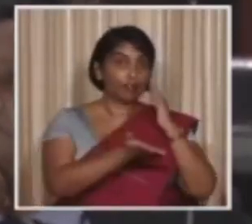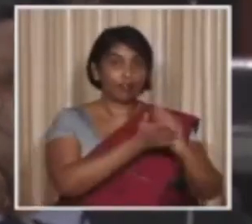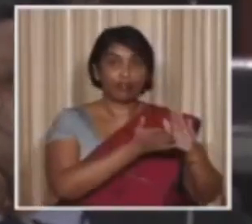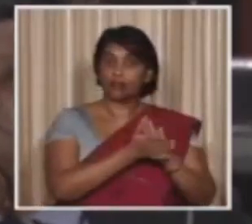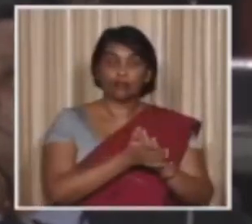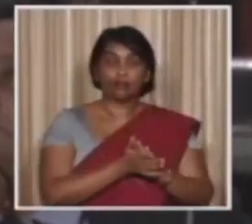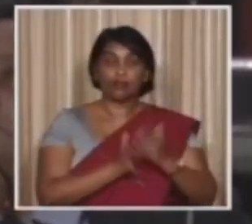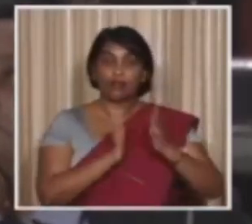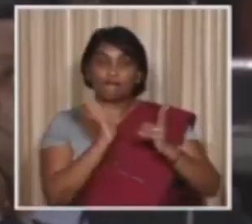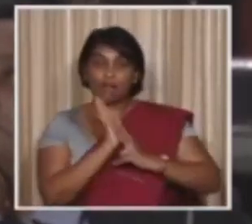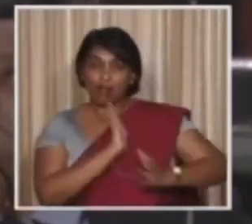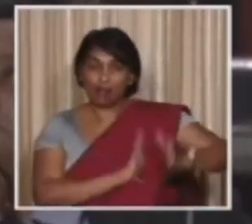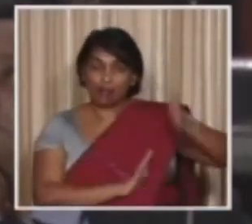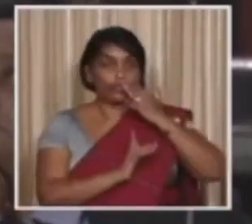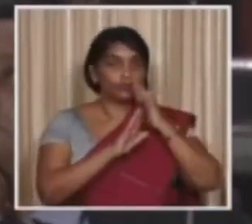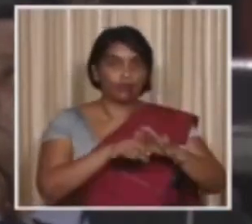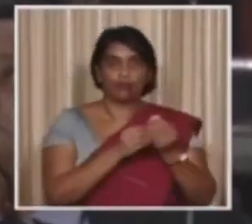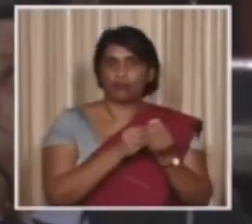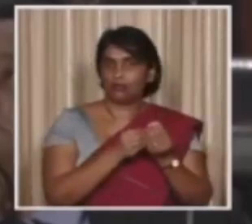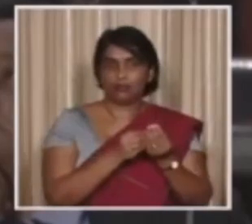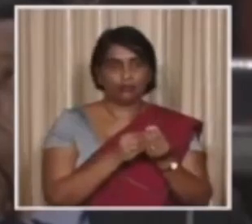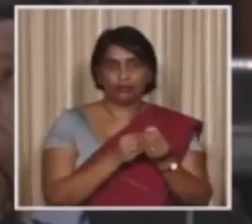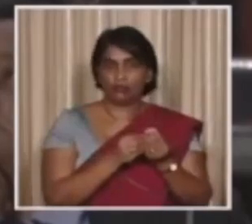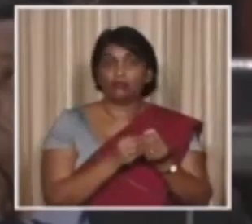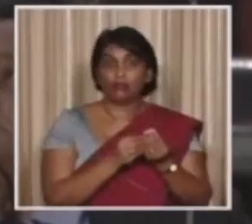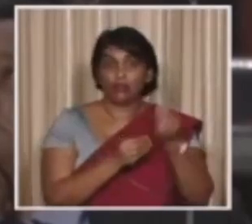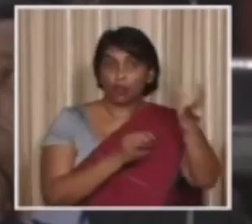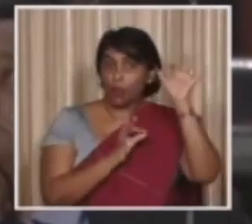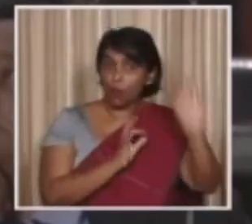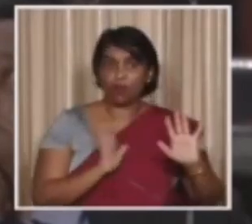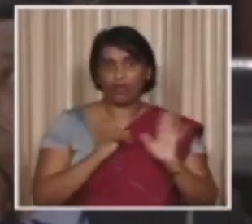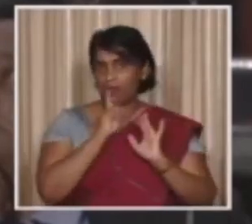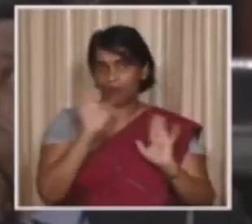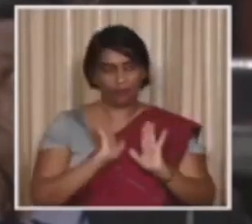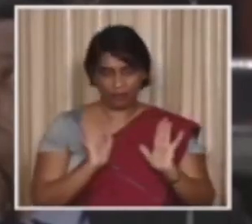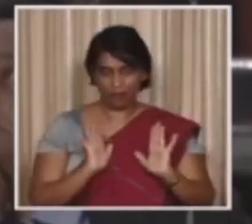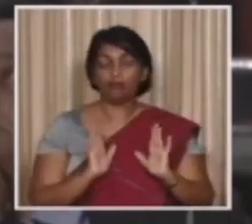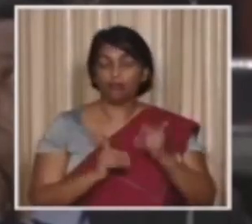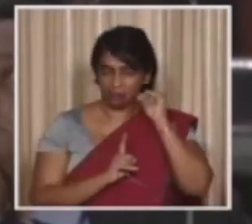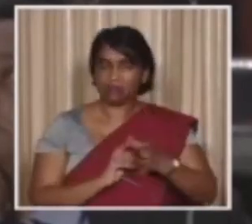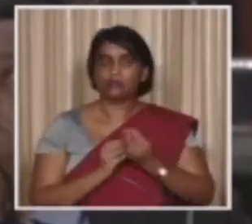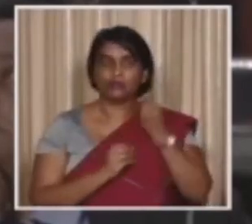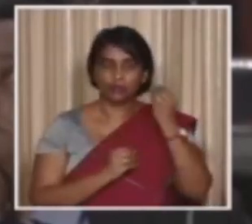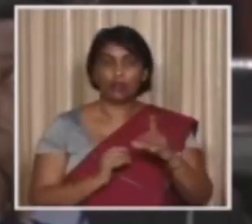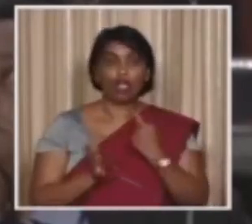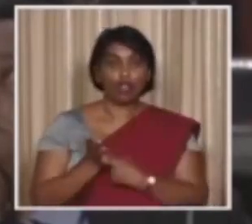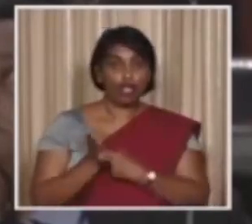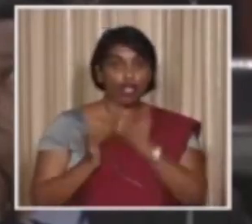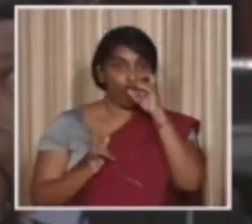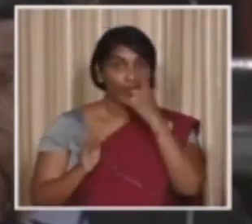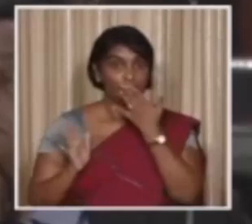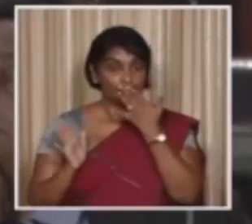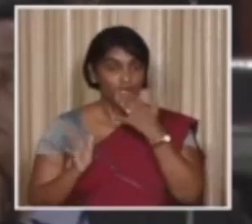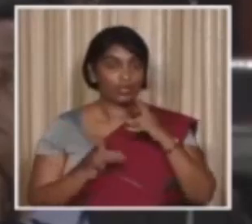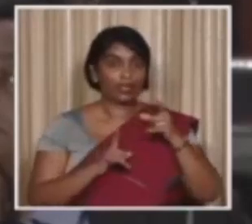වන්නේ හත්පත්තු ඉන්න පාසල් දරුවන්ට නොදී ඉන්න කියලා කියන්නේ. ඒක අනිවාර්යෙන් දෙන්න ඕනේ. හැබැයි රෝයල් එක DS එකට ඔය